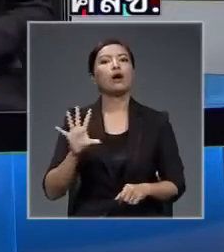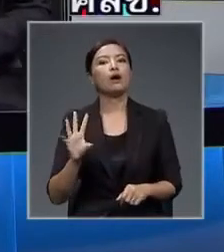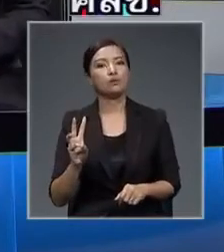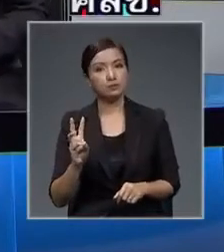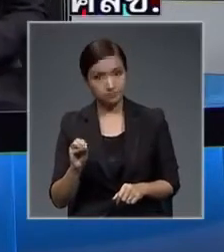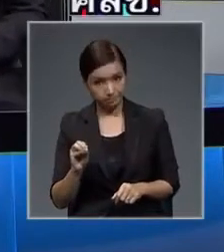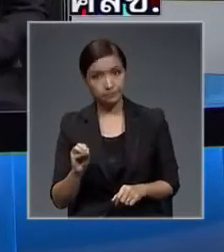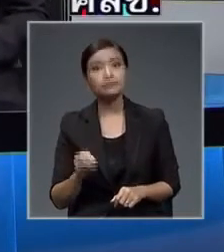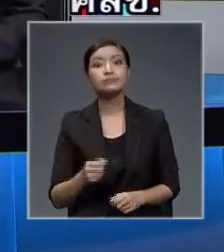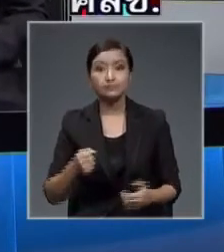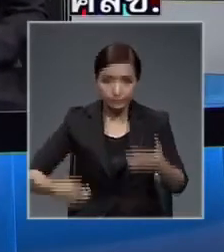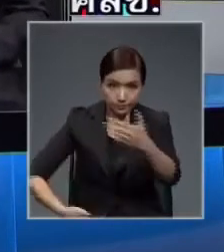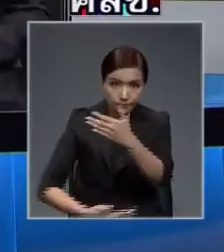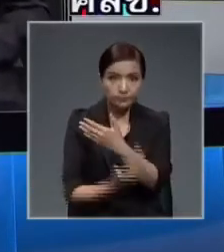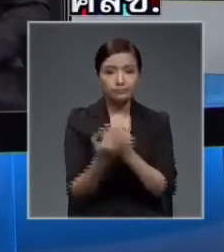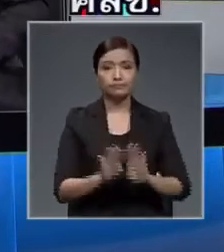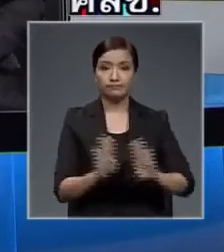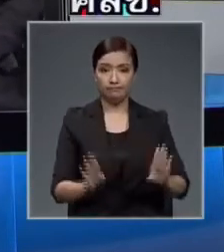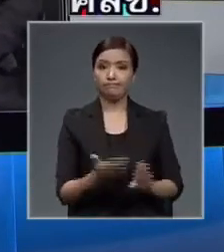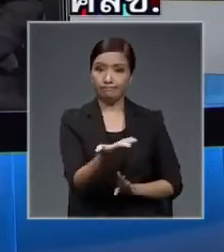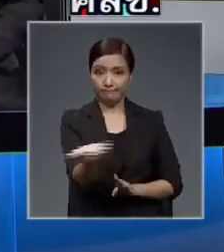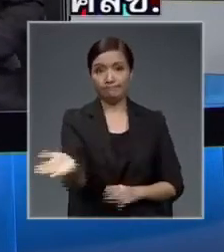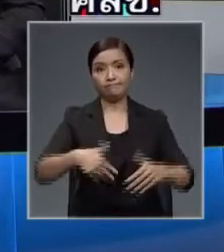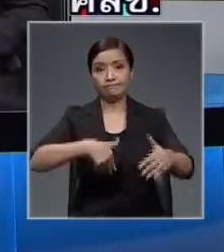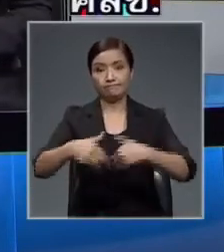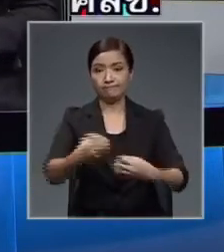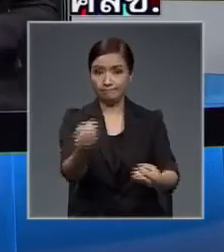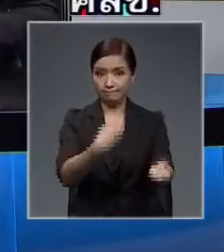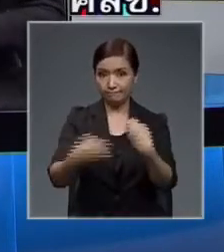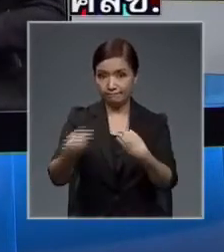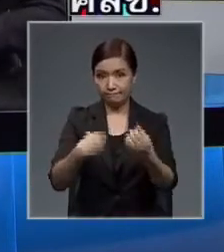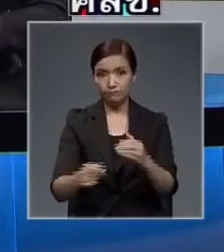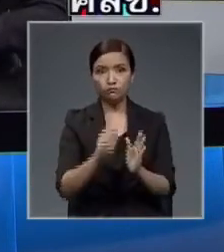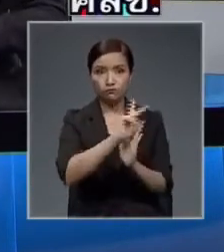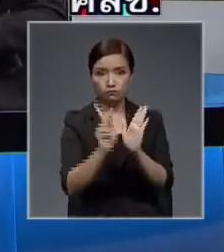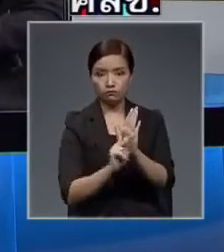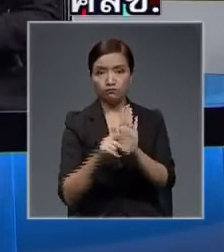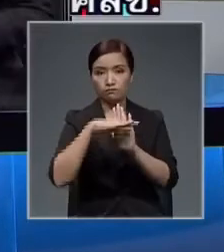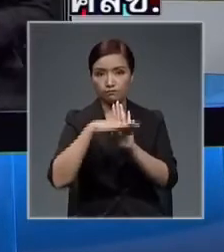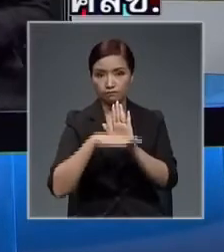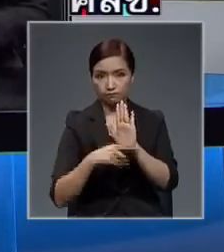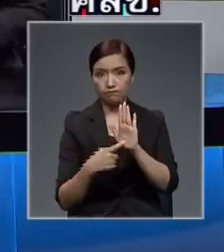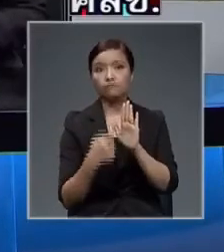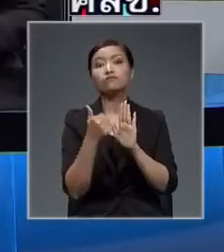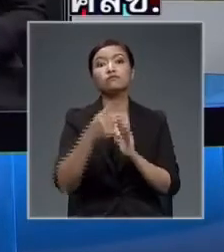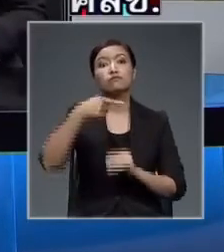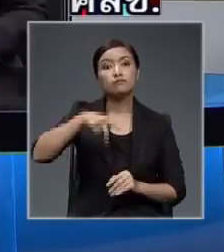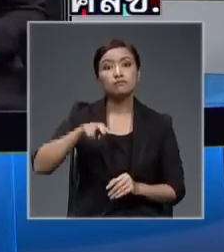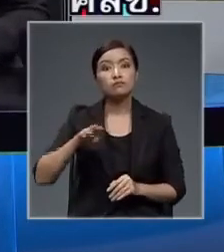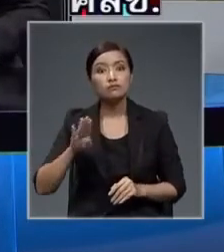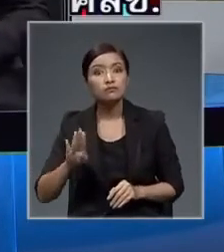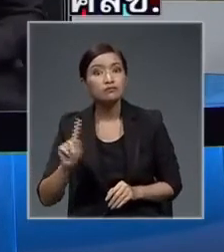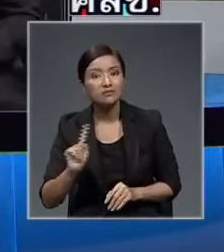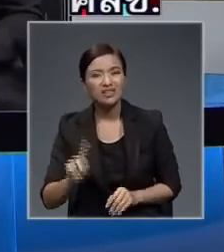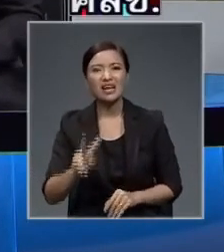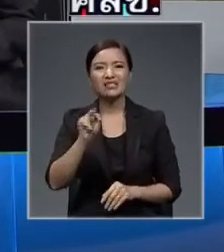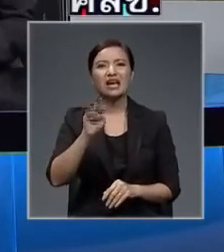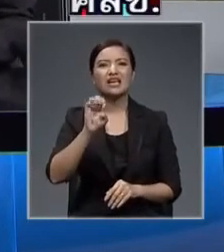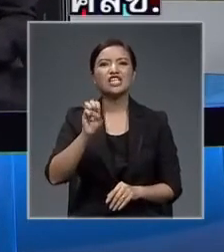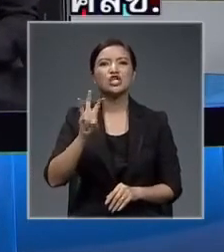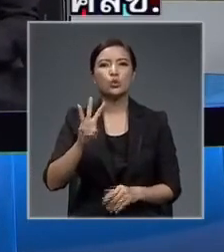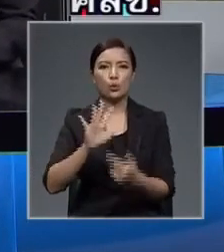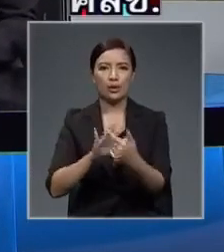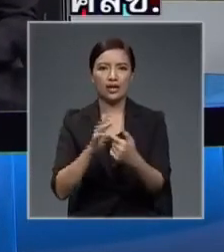สให้ประชาชนสามารถเข้ามามีส่วนร่วมในตัวบทกฎหมายนี้ได้นะคะสำหรับพระราชบัญญัติพลังงานนิวเคลียร์เพื่อสันติพุทธศัก